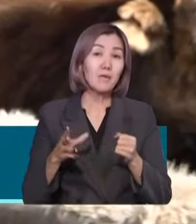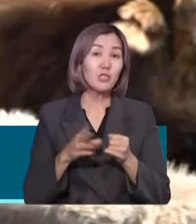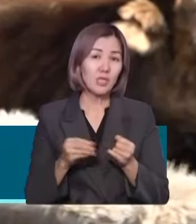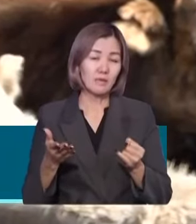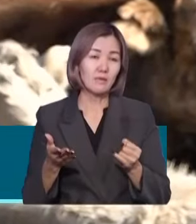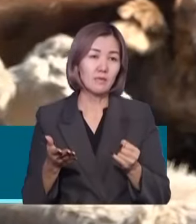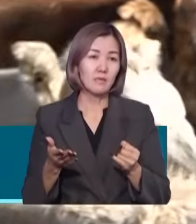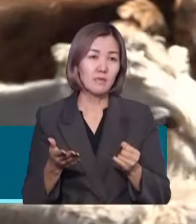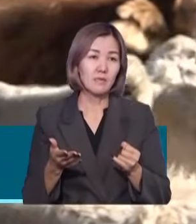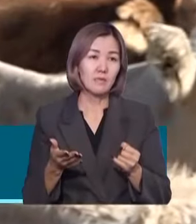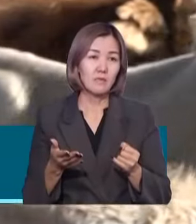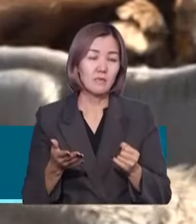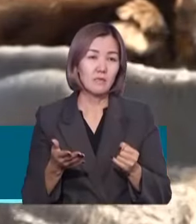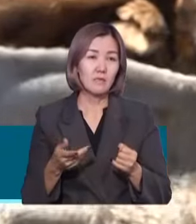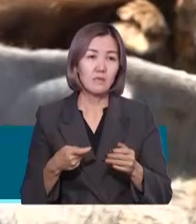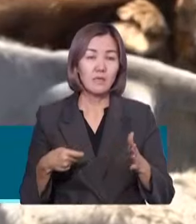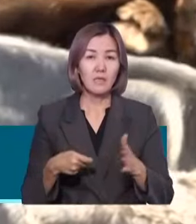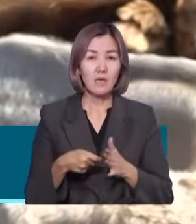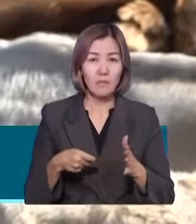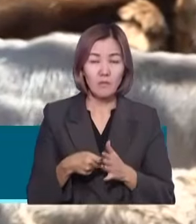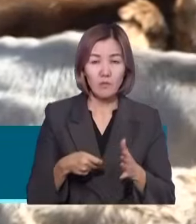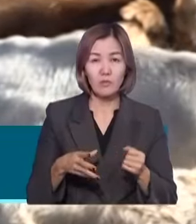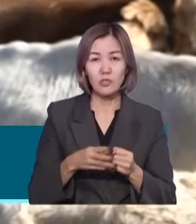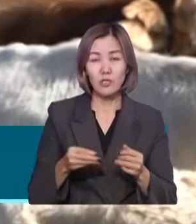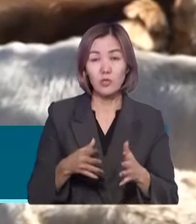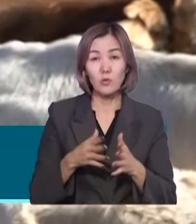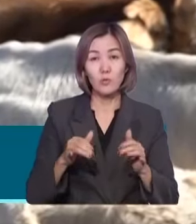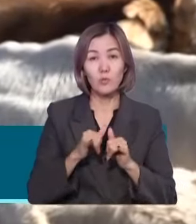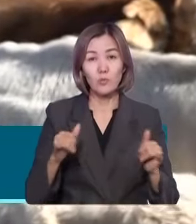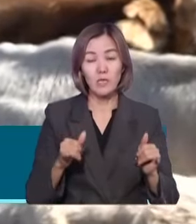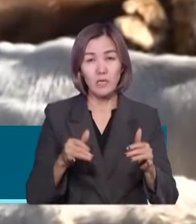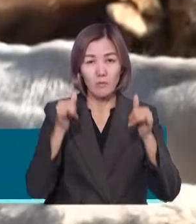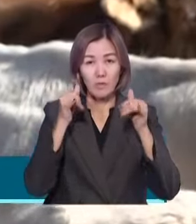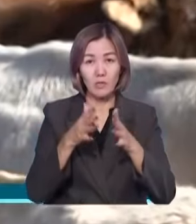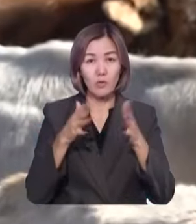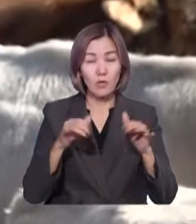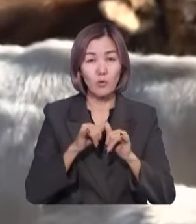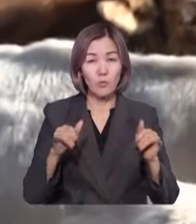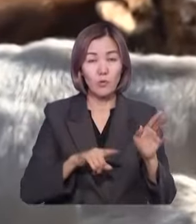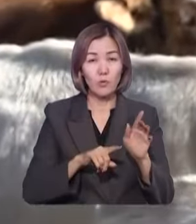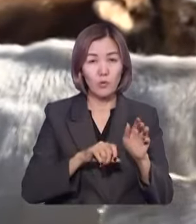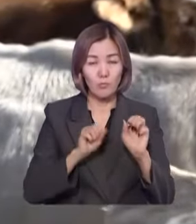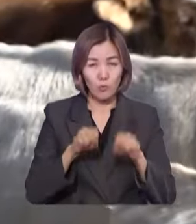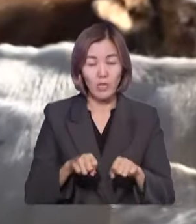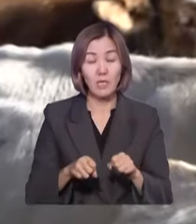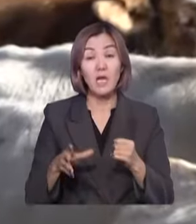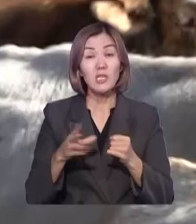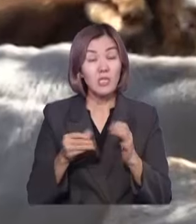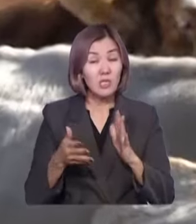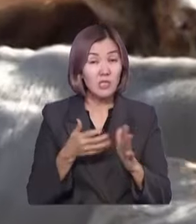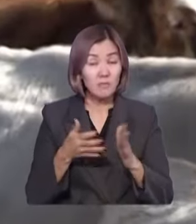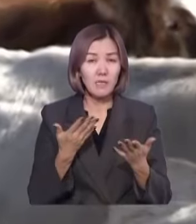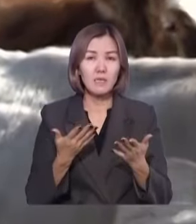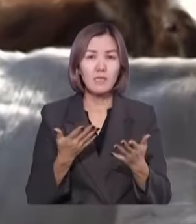ғой. Өзім кішкене карбовый балымызды увеличетсек, сонда балдың басын да үлкейтуге болатын еді. Но мына жағы суармалы жер аз